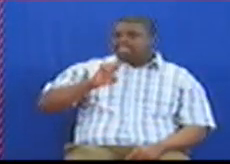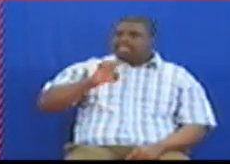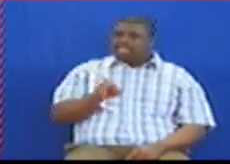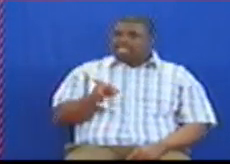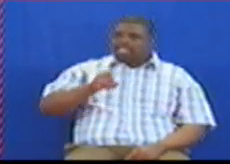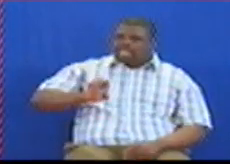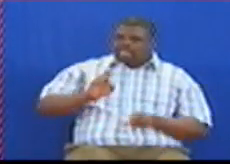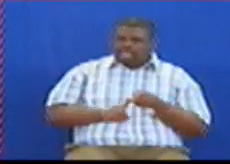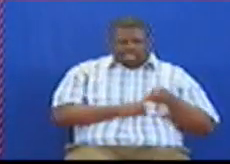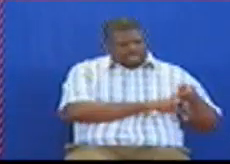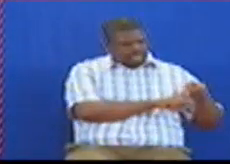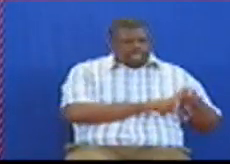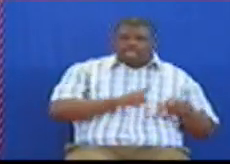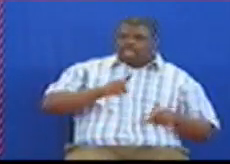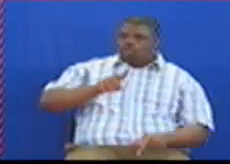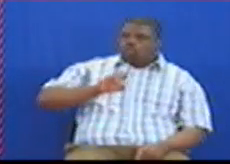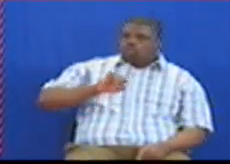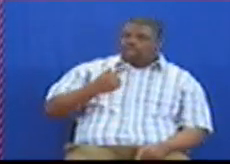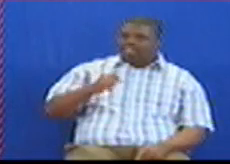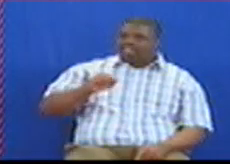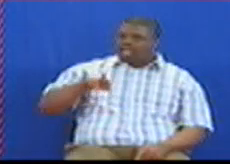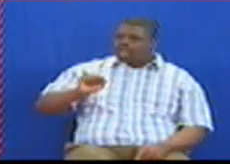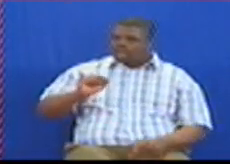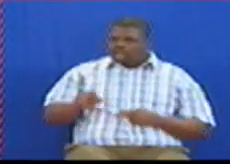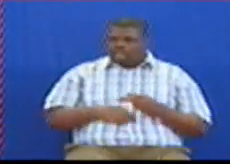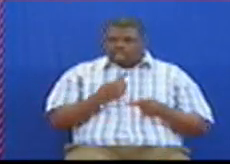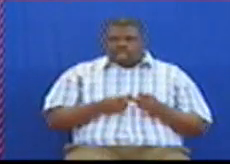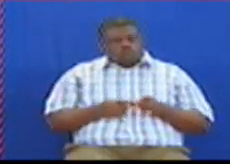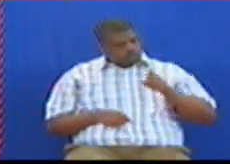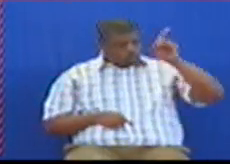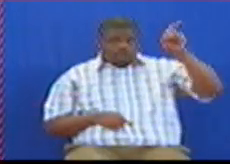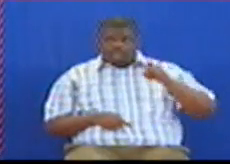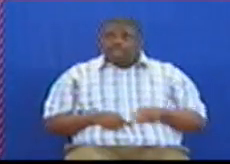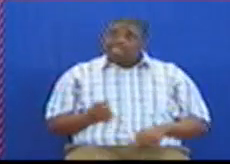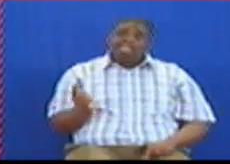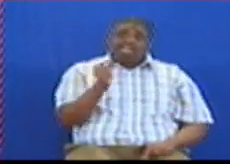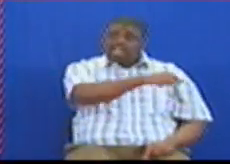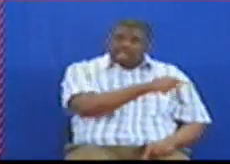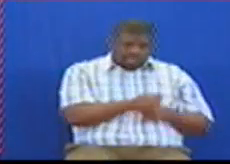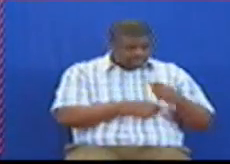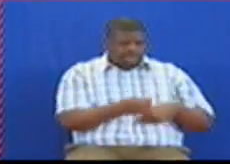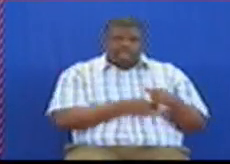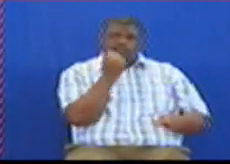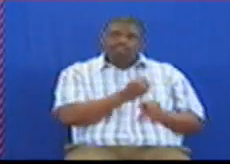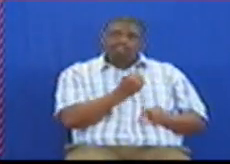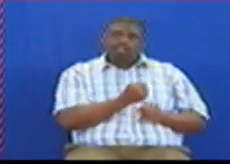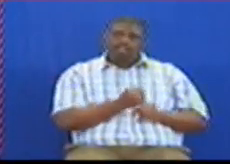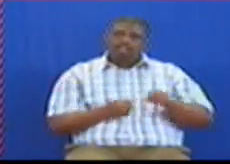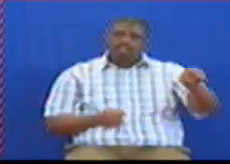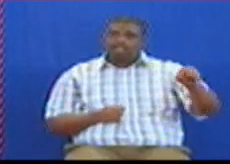Waitara usichoke, kule Tarime pia ni sehemu ya mamlaka ya serikali za mitaa, nenda endelea kufanya kazi.